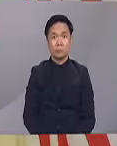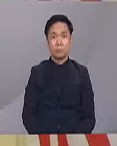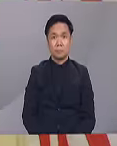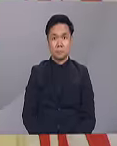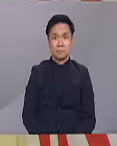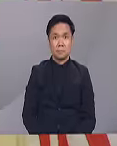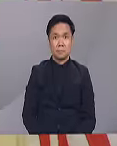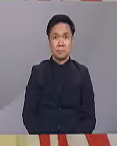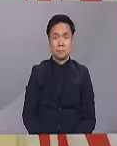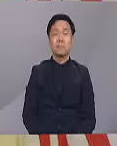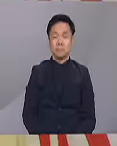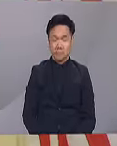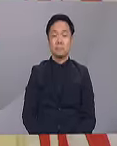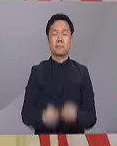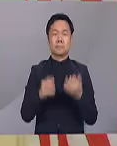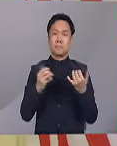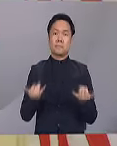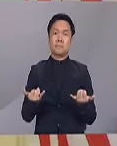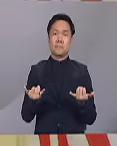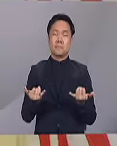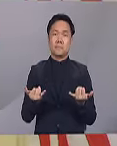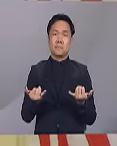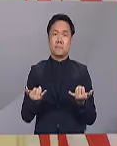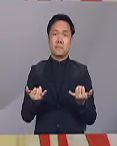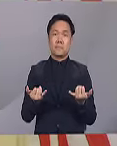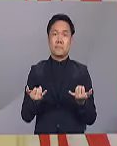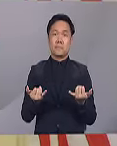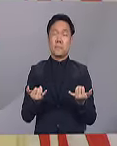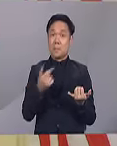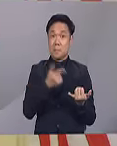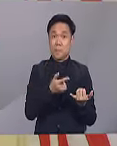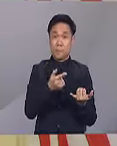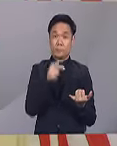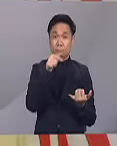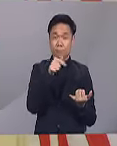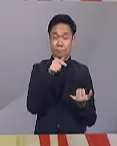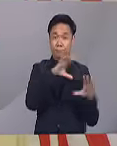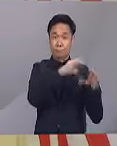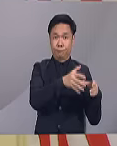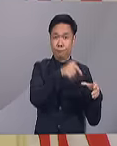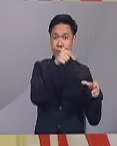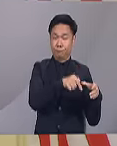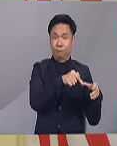tidak ada laporan positif COVID-19 kepada